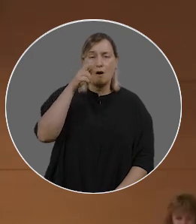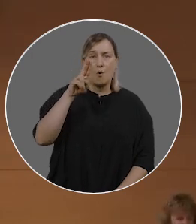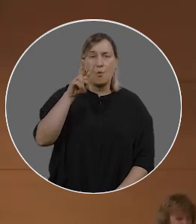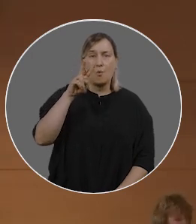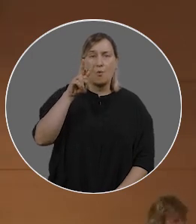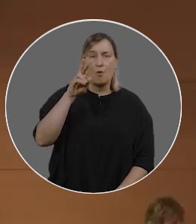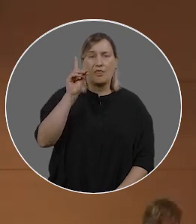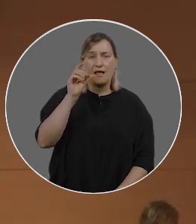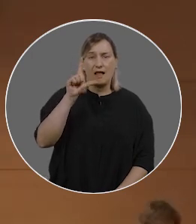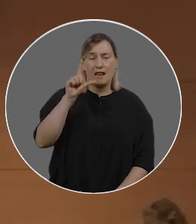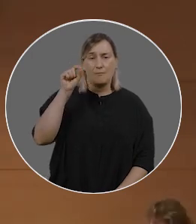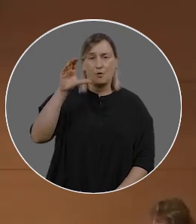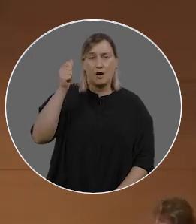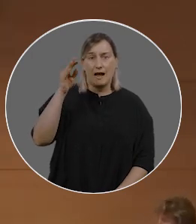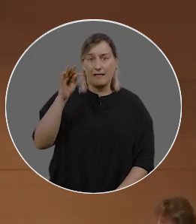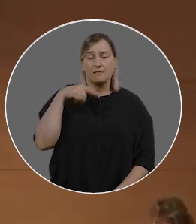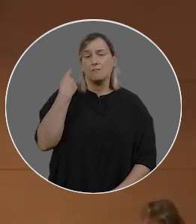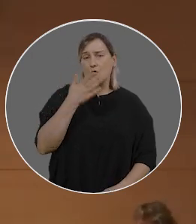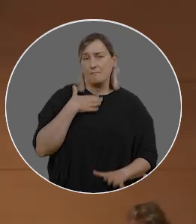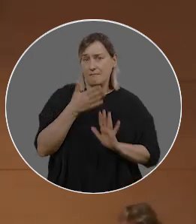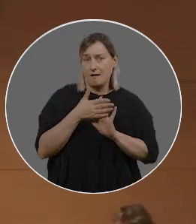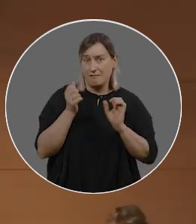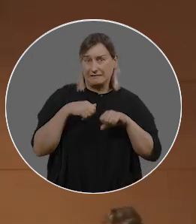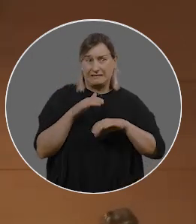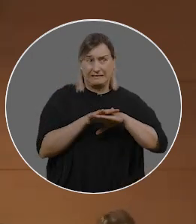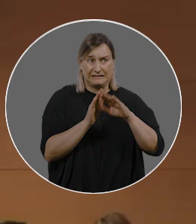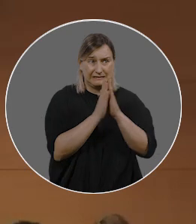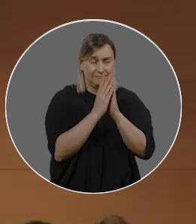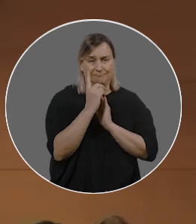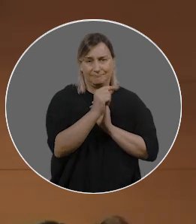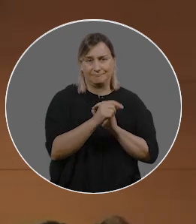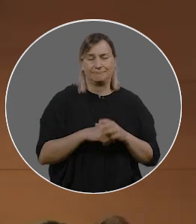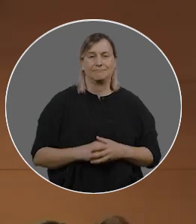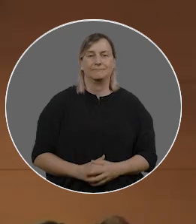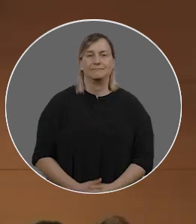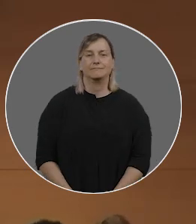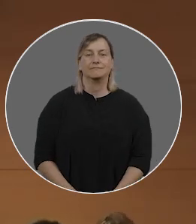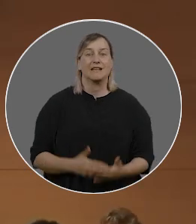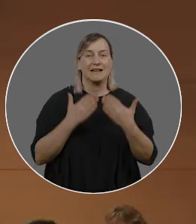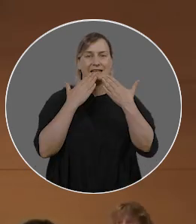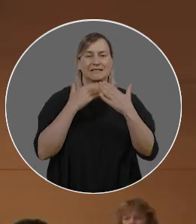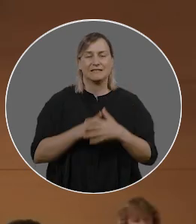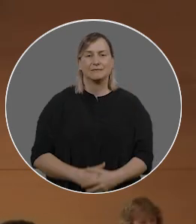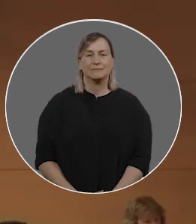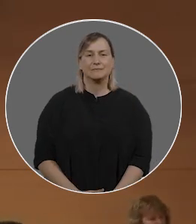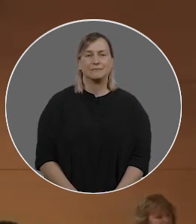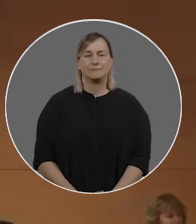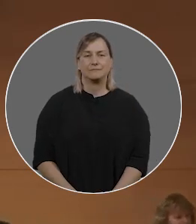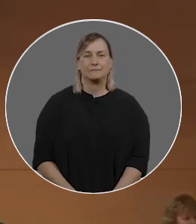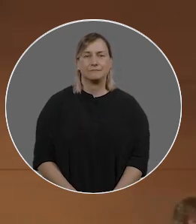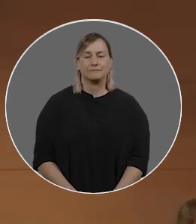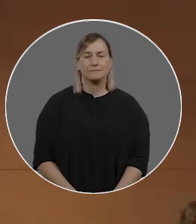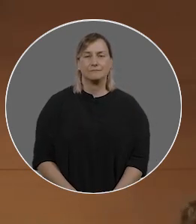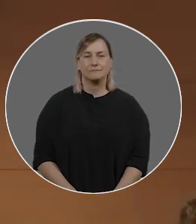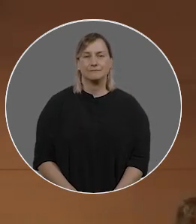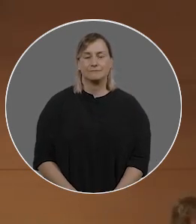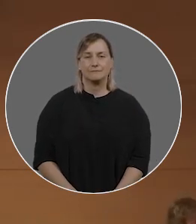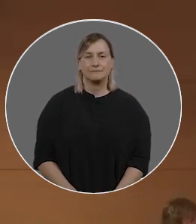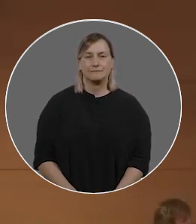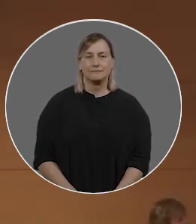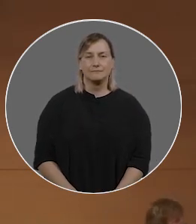afra.pasqual@udl.cat i llavors podem parlar-ho més. Disculpeu-me. Gràcies.